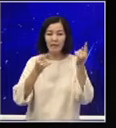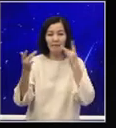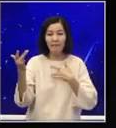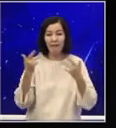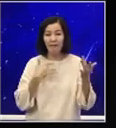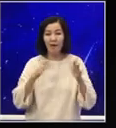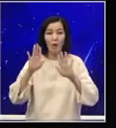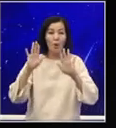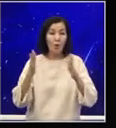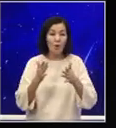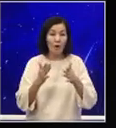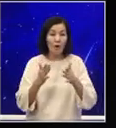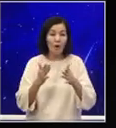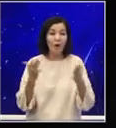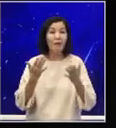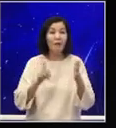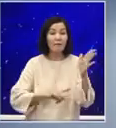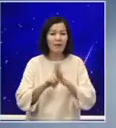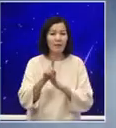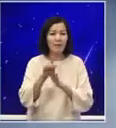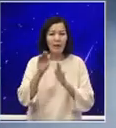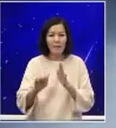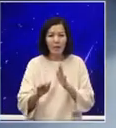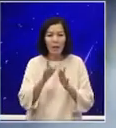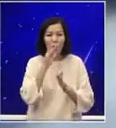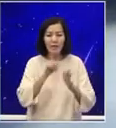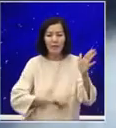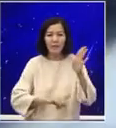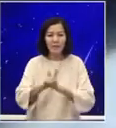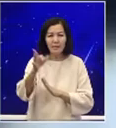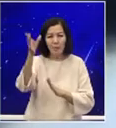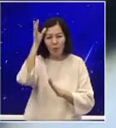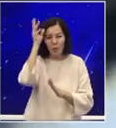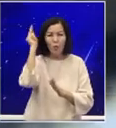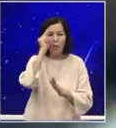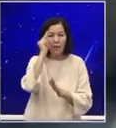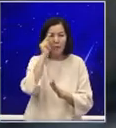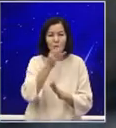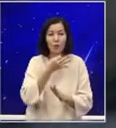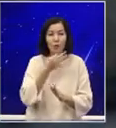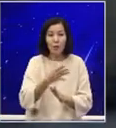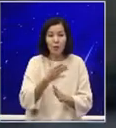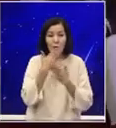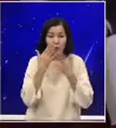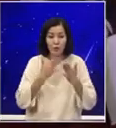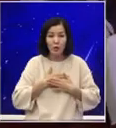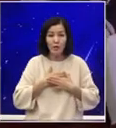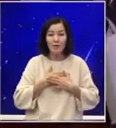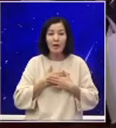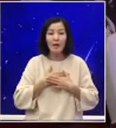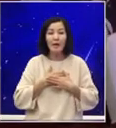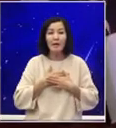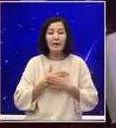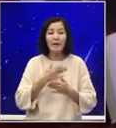Оқиға басы осылай басталады. Әбу Насыр бала күннен ақ ілім білімге үйір болып өседі. Әлемнің бірінші ұстазы Аристотель